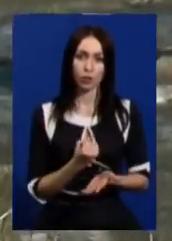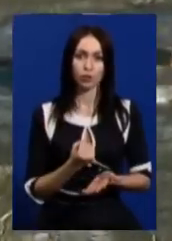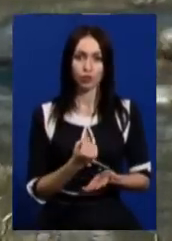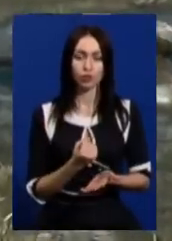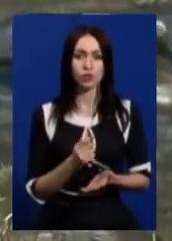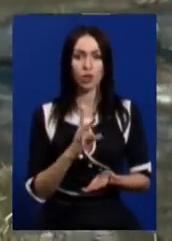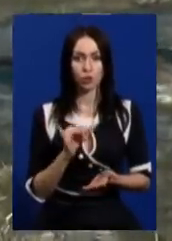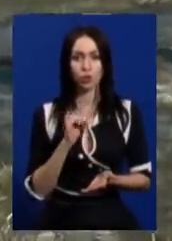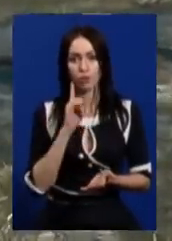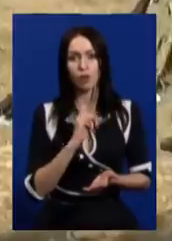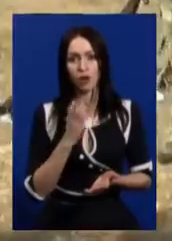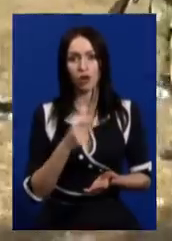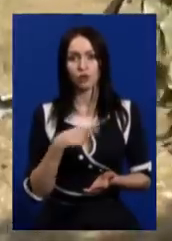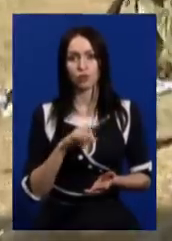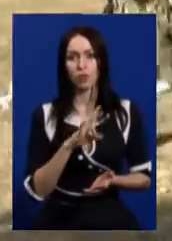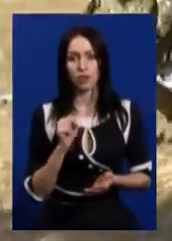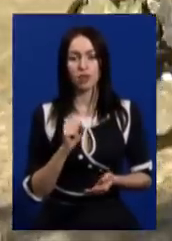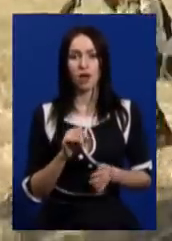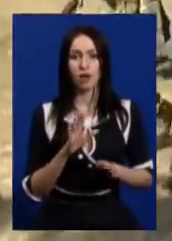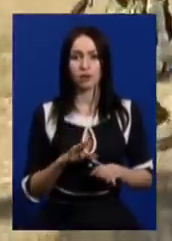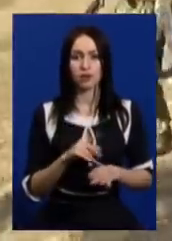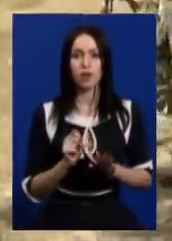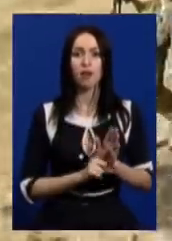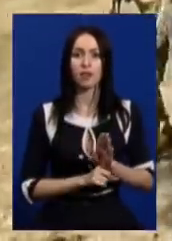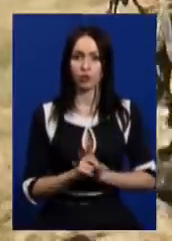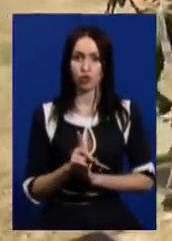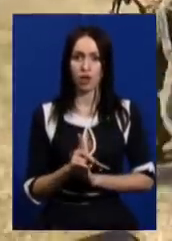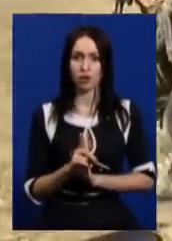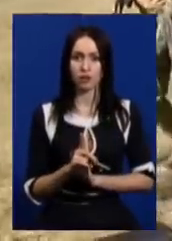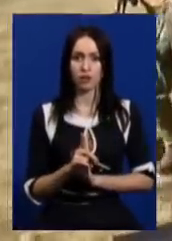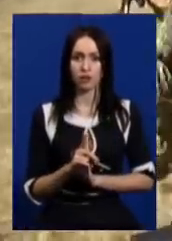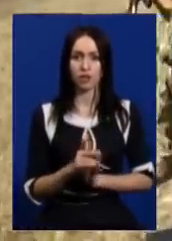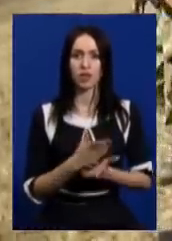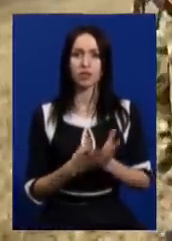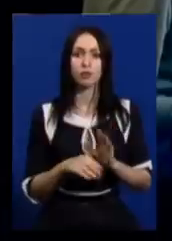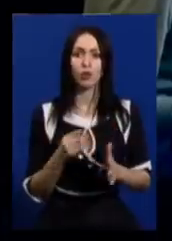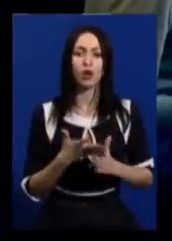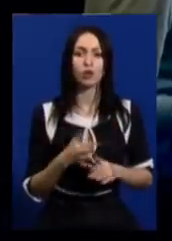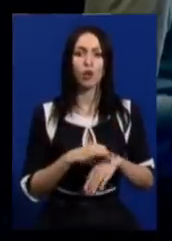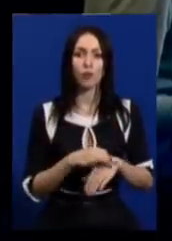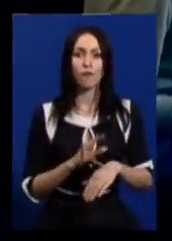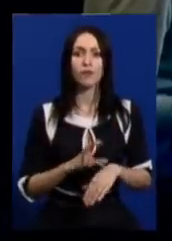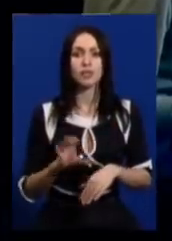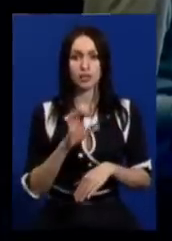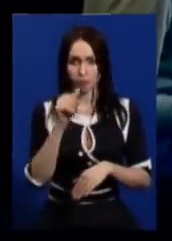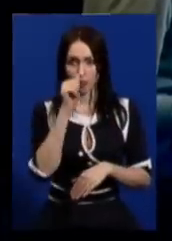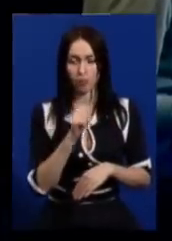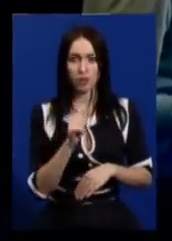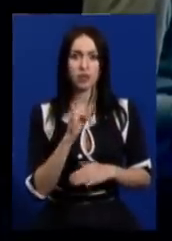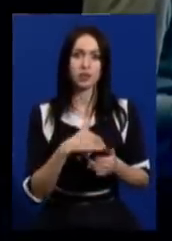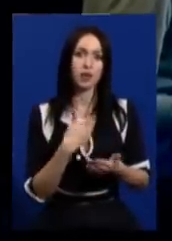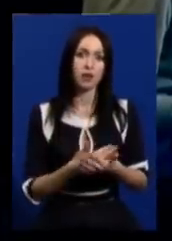ну, мы пока сейчас мы на стадии, на начальной, да, и сборы, которые вот мы проводили в сентябре месяце, показали, что